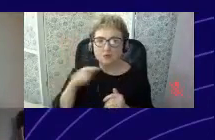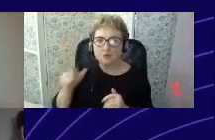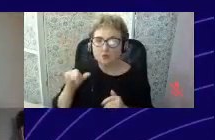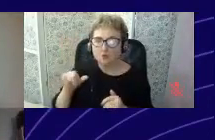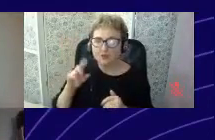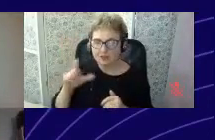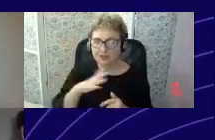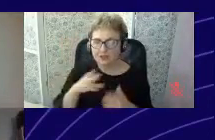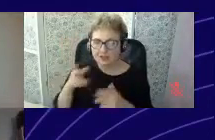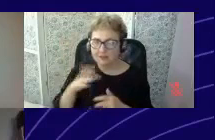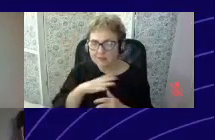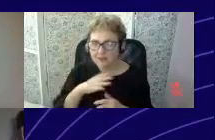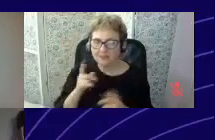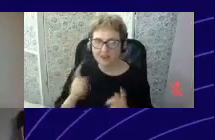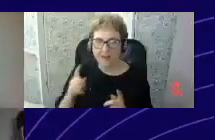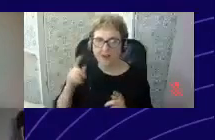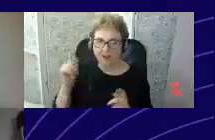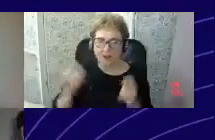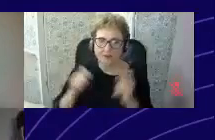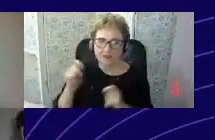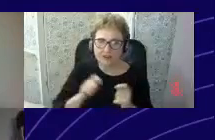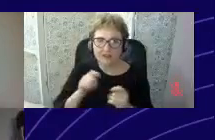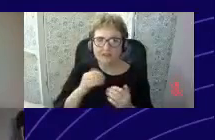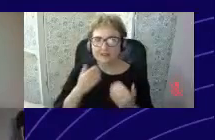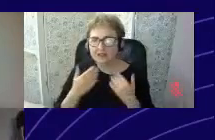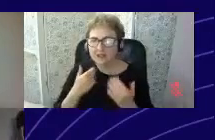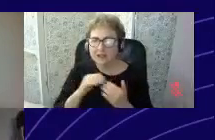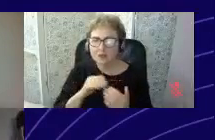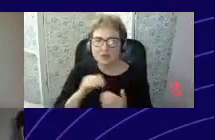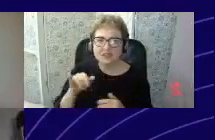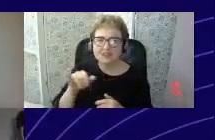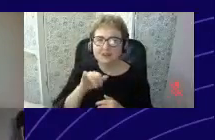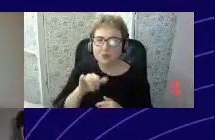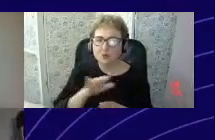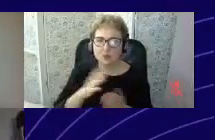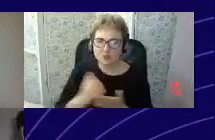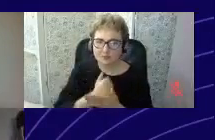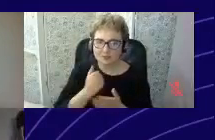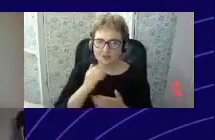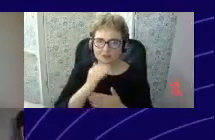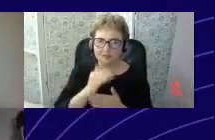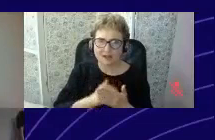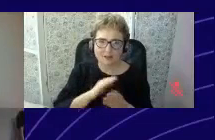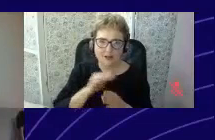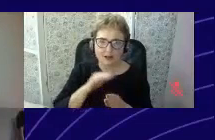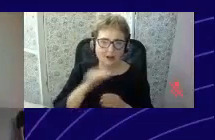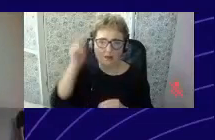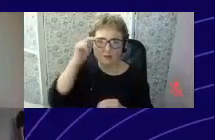были у них, в том числе в рамках конференции, коммуницировали, и у них очень успешно реализуется программа